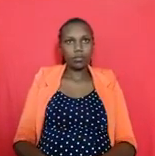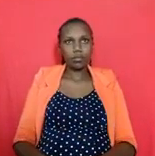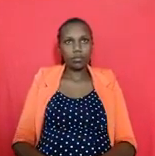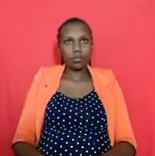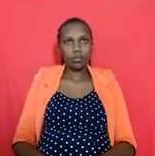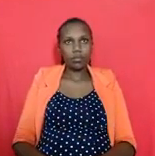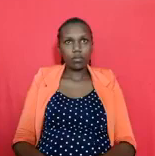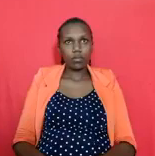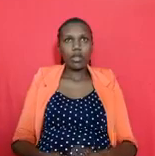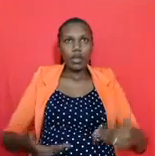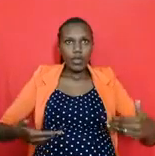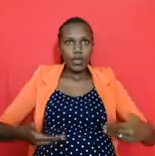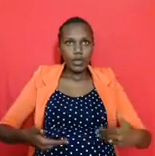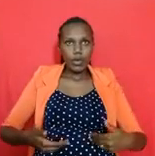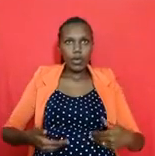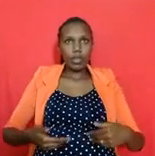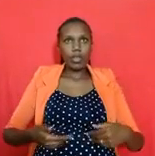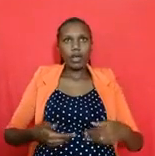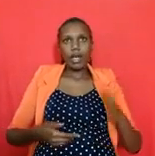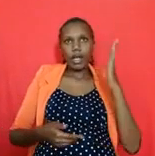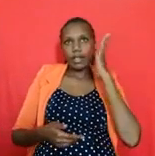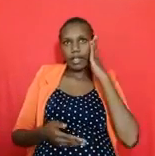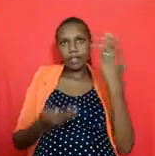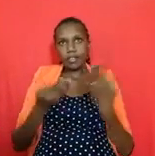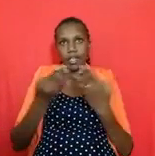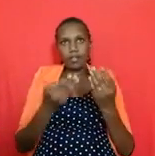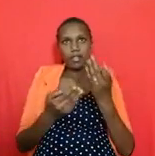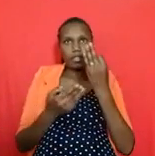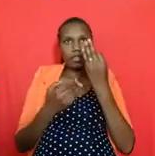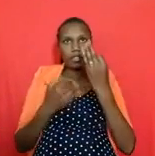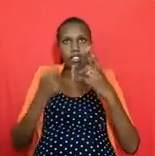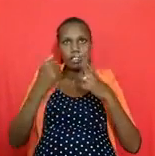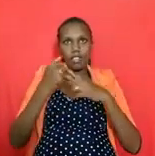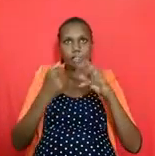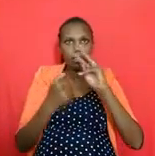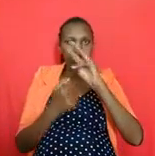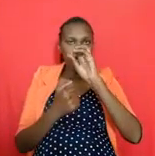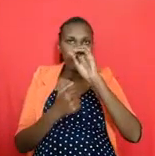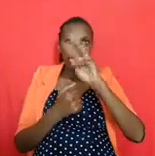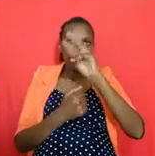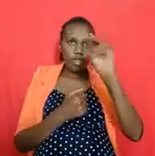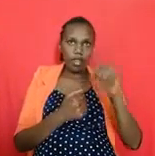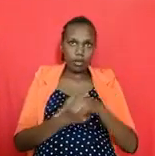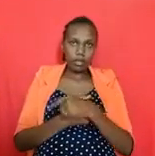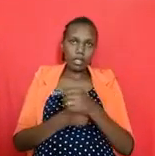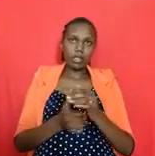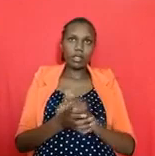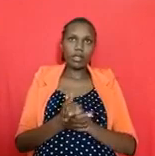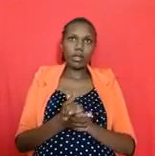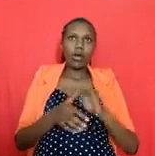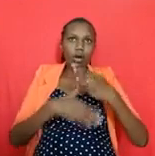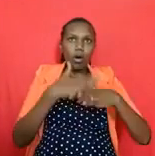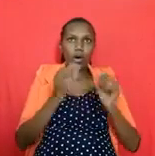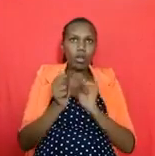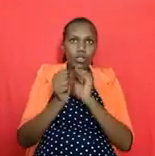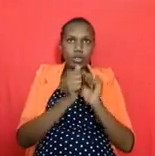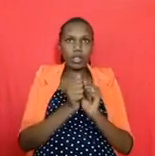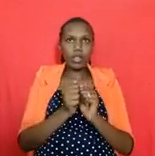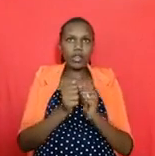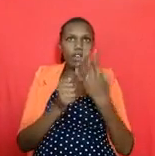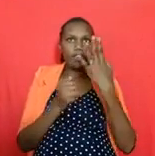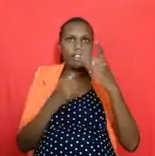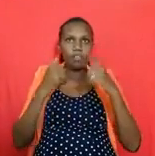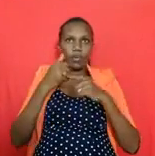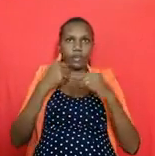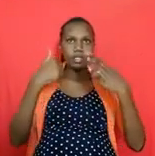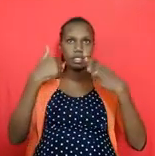2,249 youth teens and deaf service ngiri 337 mihothi yothe yatukanio rari milioni